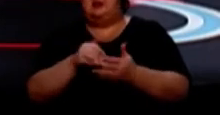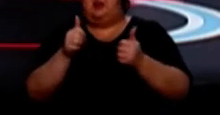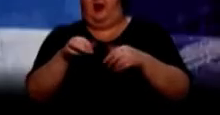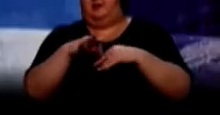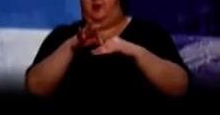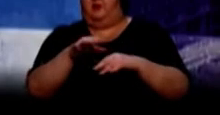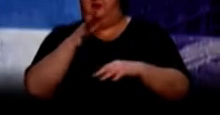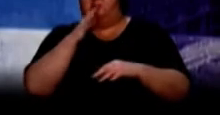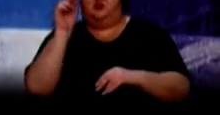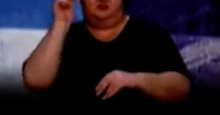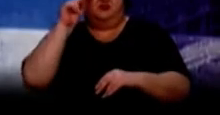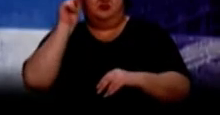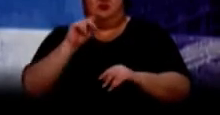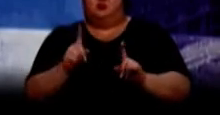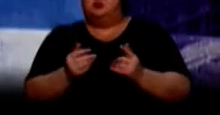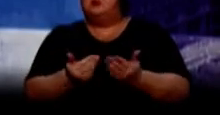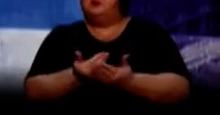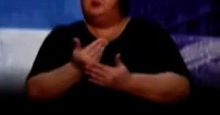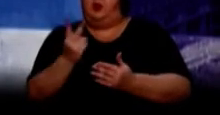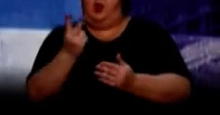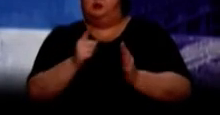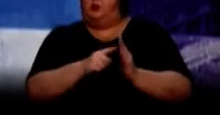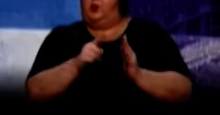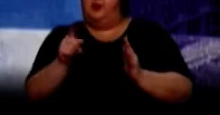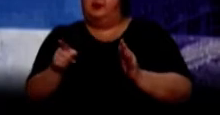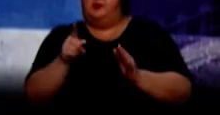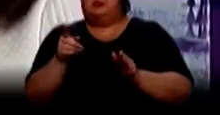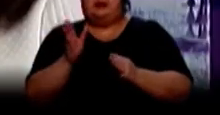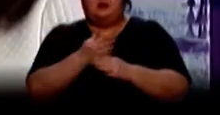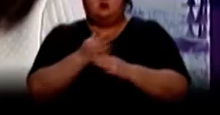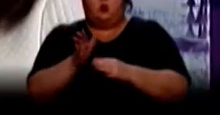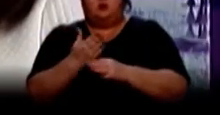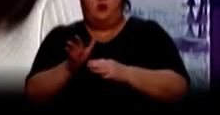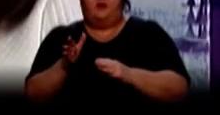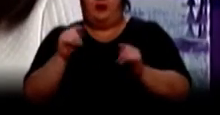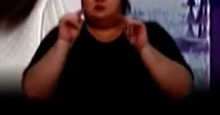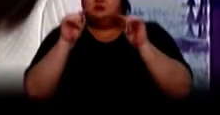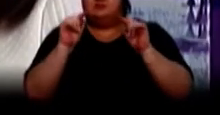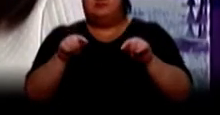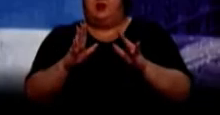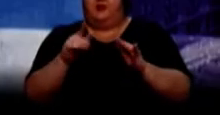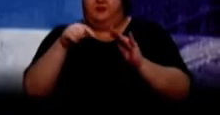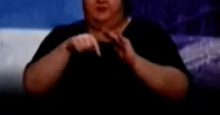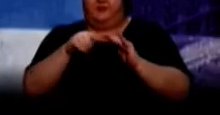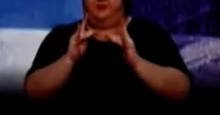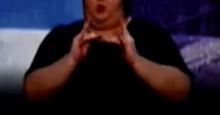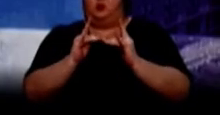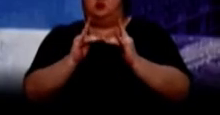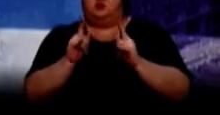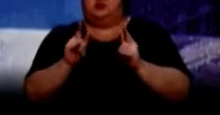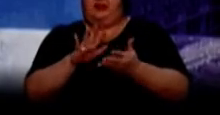чомусь новому. А другий етап – це якраз сортування безпосередньо в гуртожитку саме